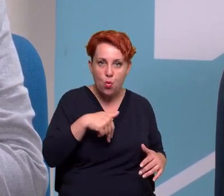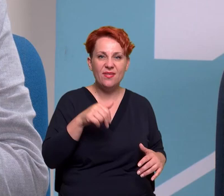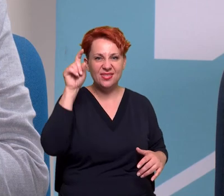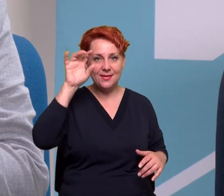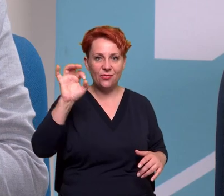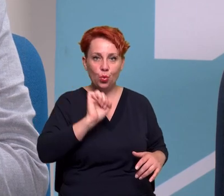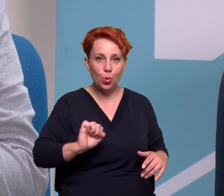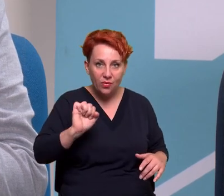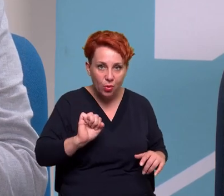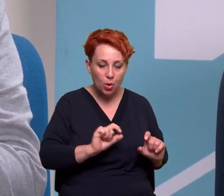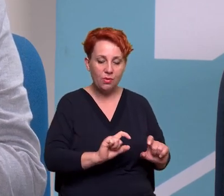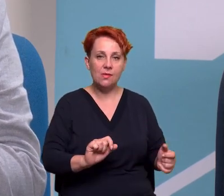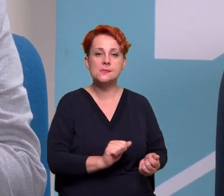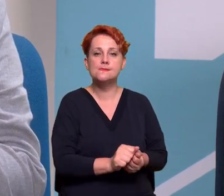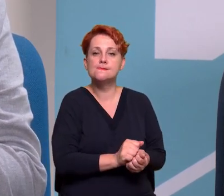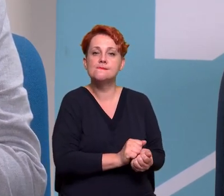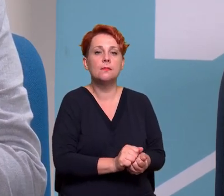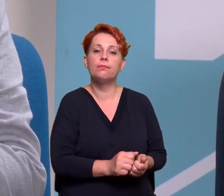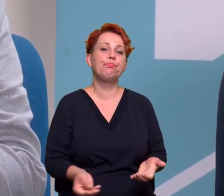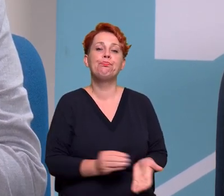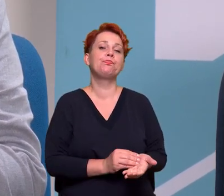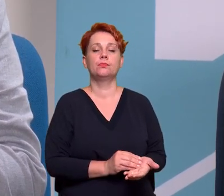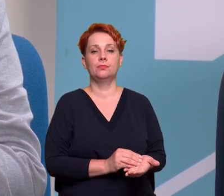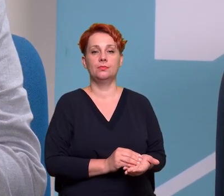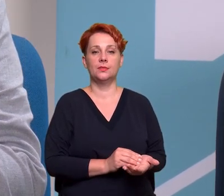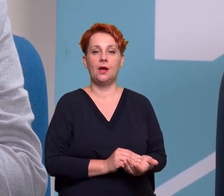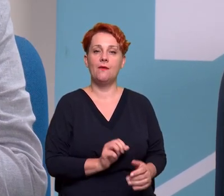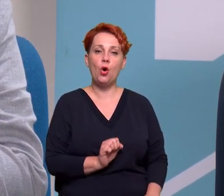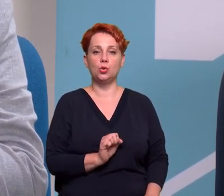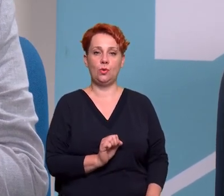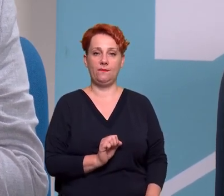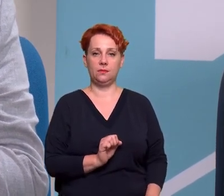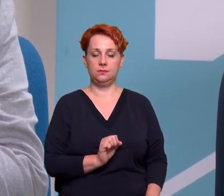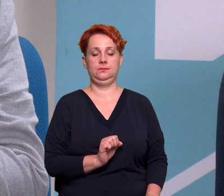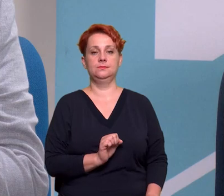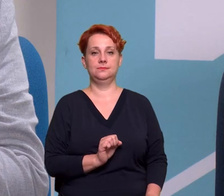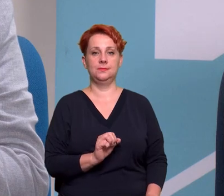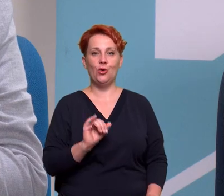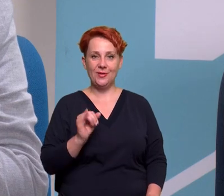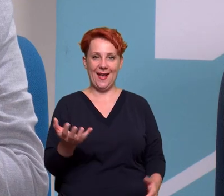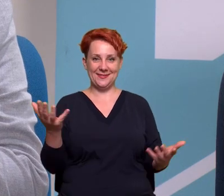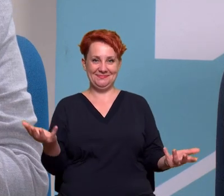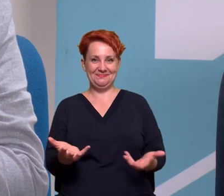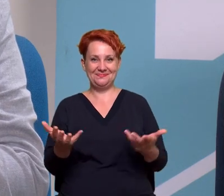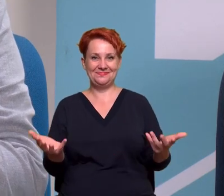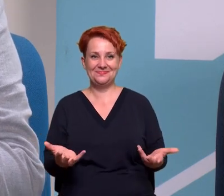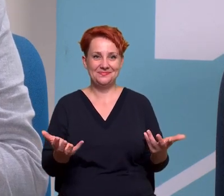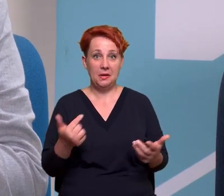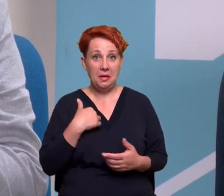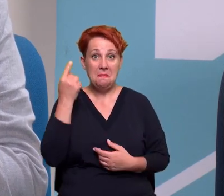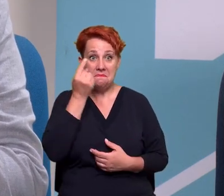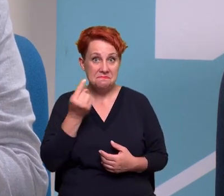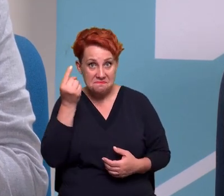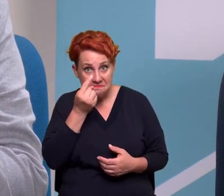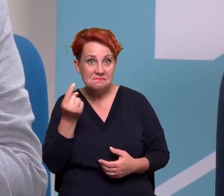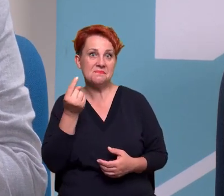Czyli w roku 1901 był Wrocław. No i co? No i teraz ja pomyślałam,